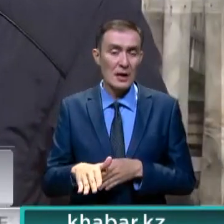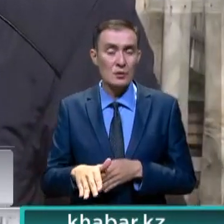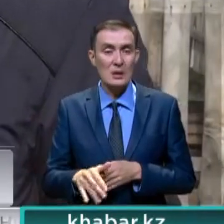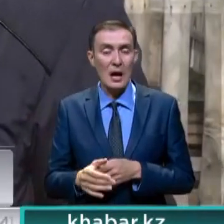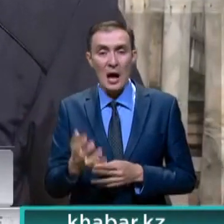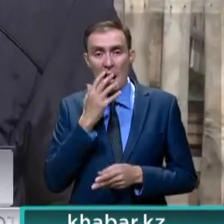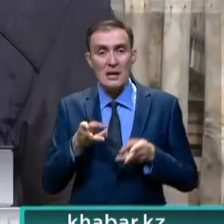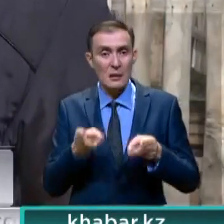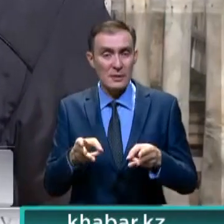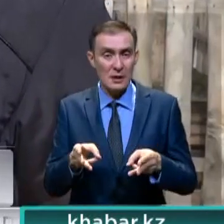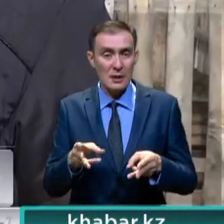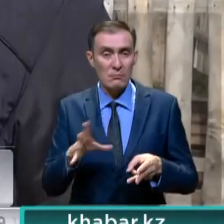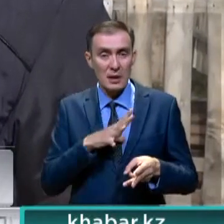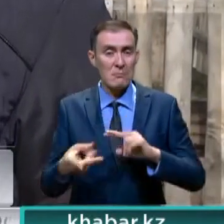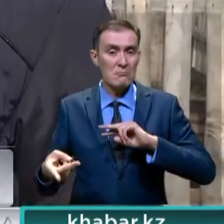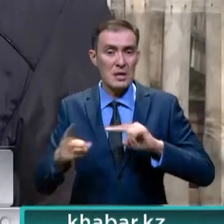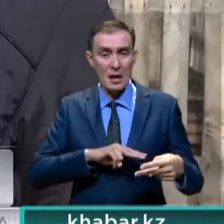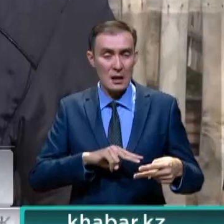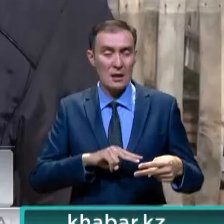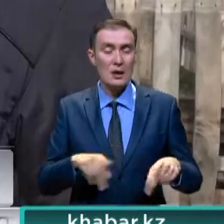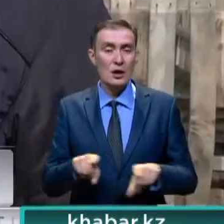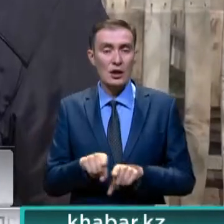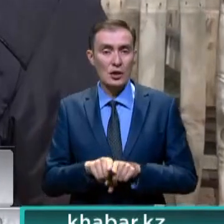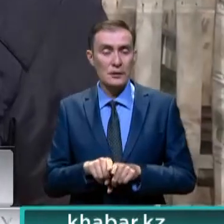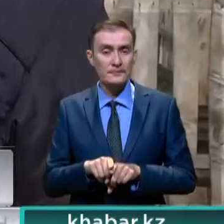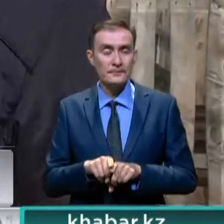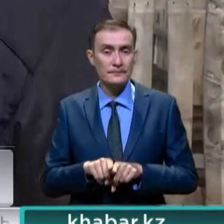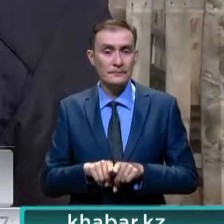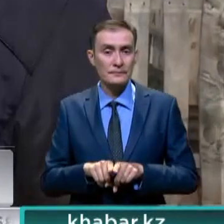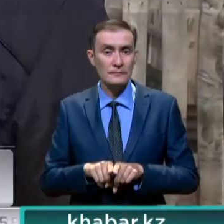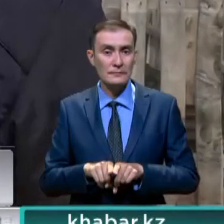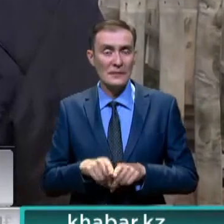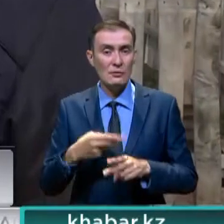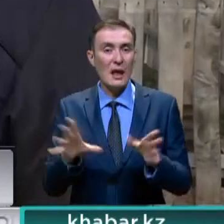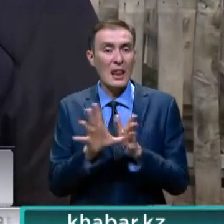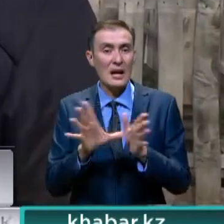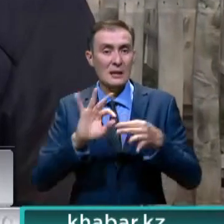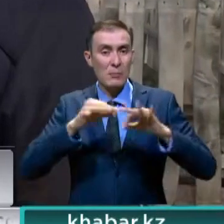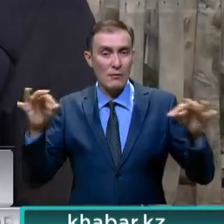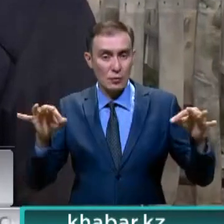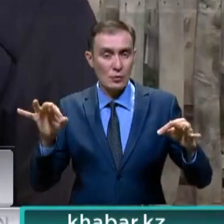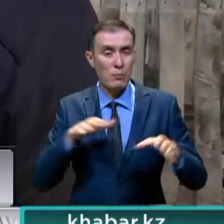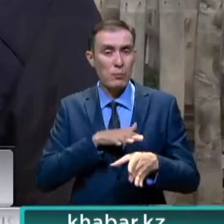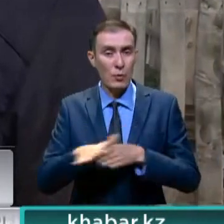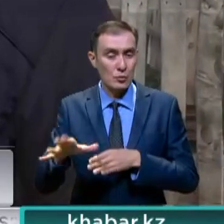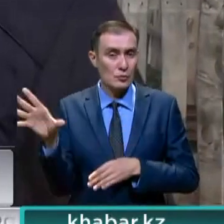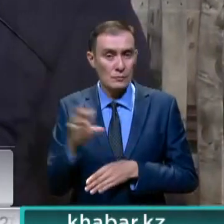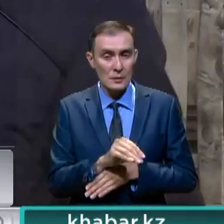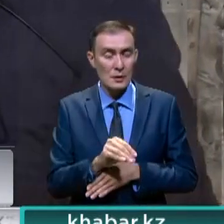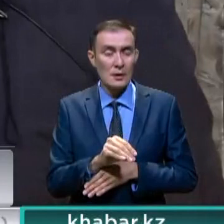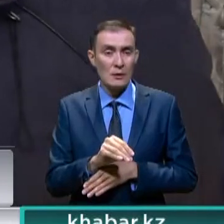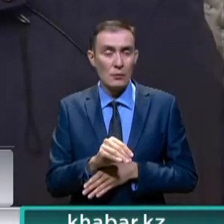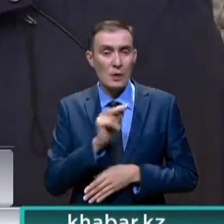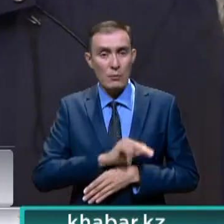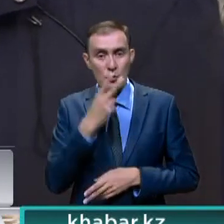Отопительную систему меняли. Также вот эта электропроводка полностью, они проводили работу